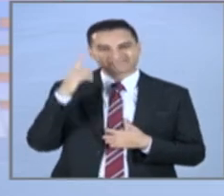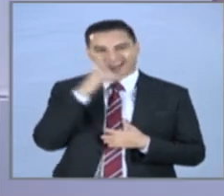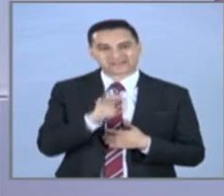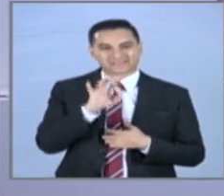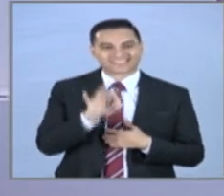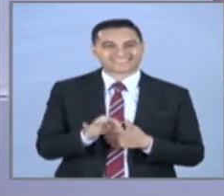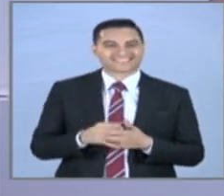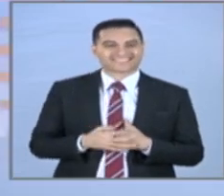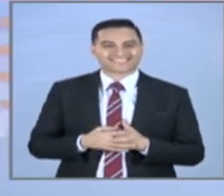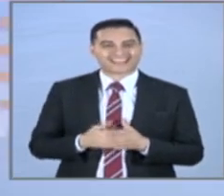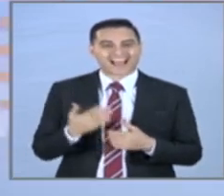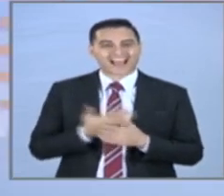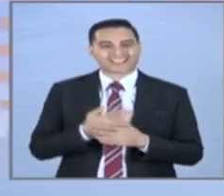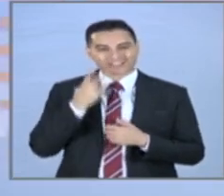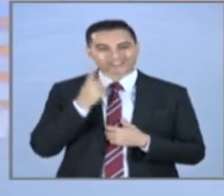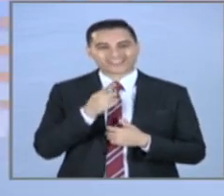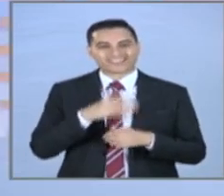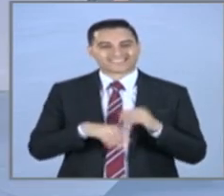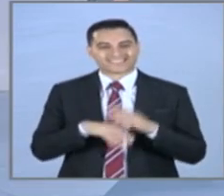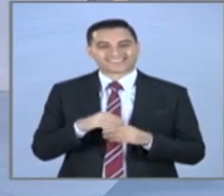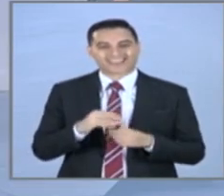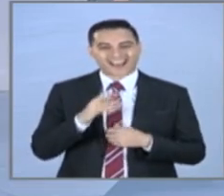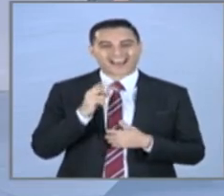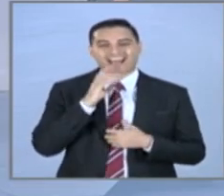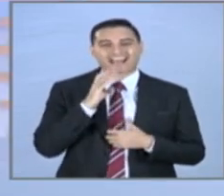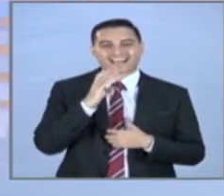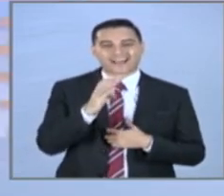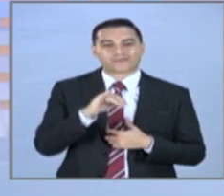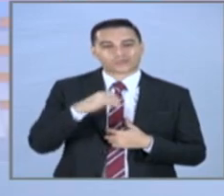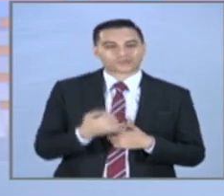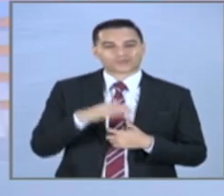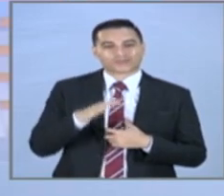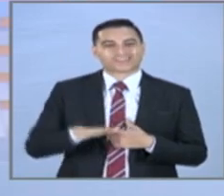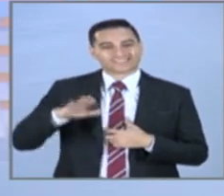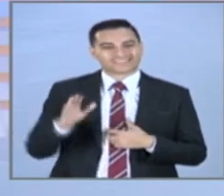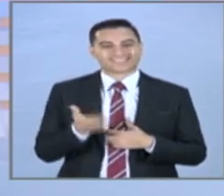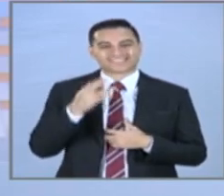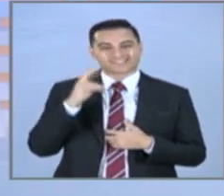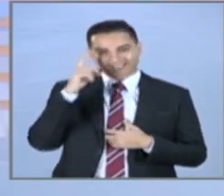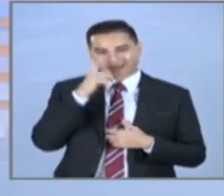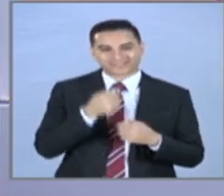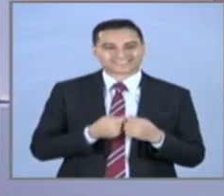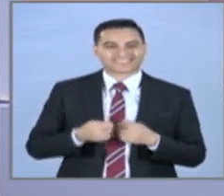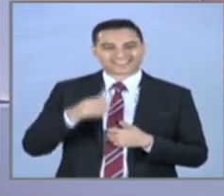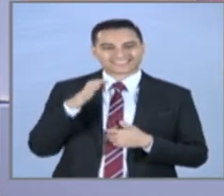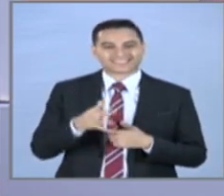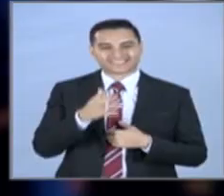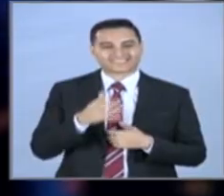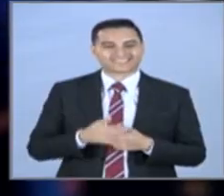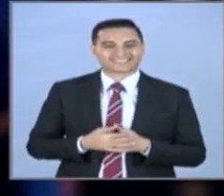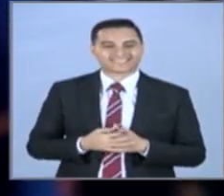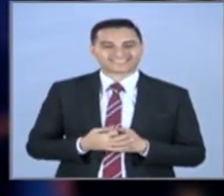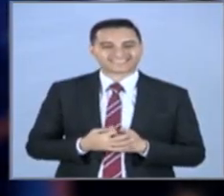صعب يعني. ليه طيب؟ عشان نشوف إمكانيات. نختار الجوكر عشان نعلي. وهتاخدوا الجوكر كمان نعلي الصعوبة. دوس على البازر.